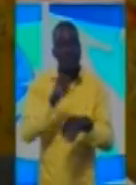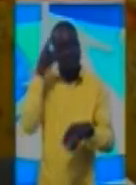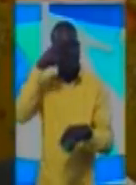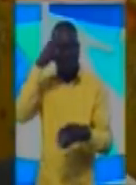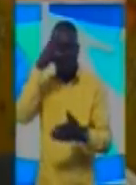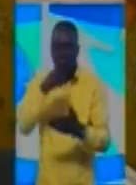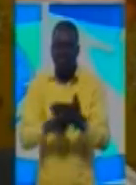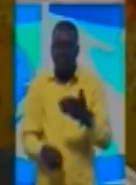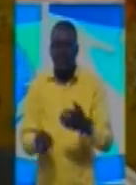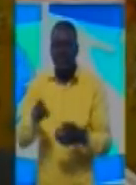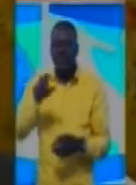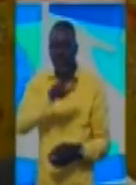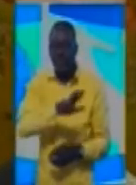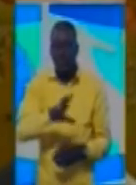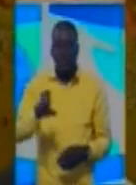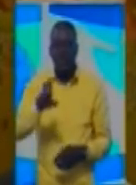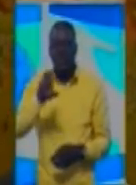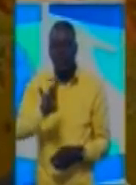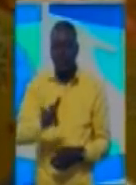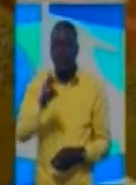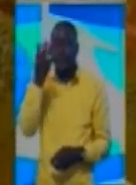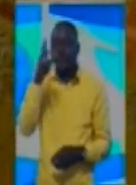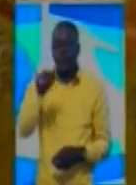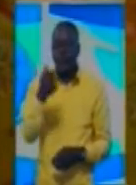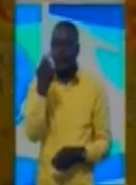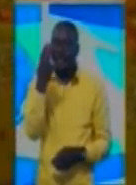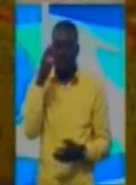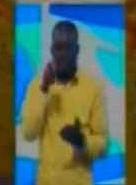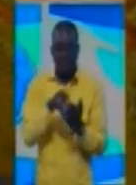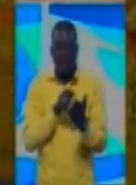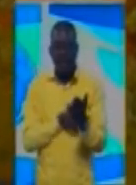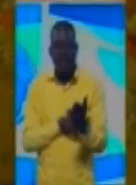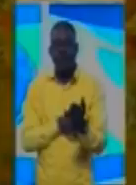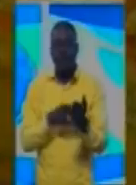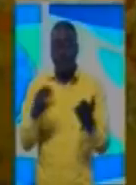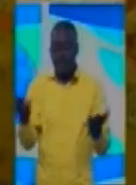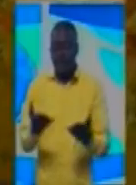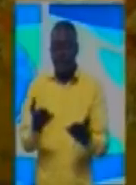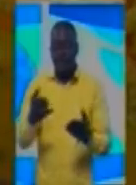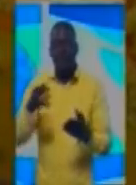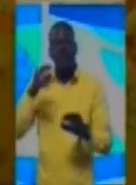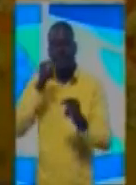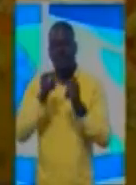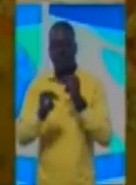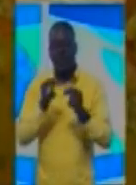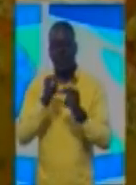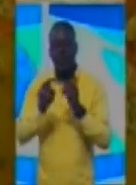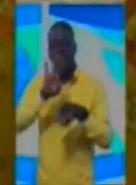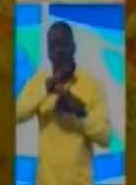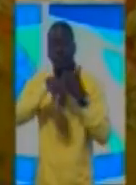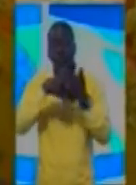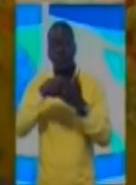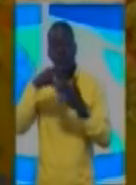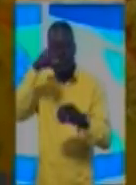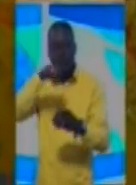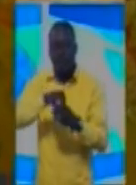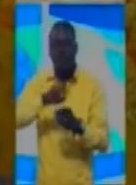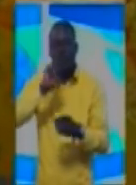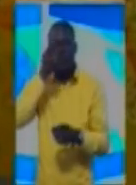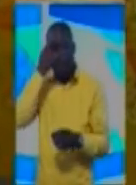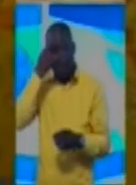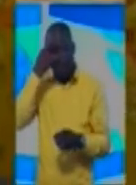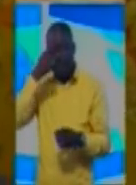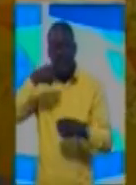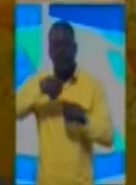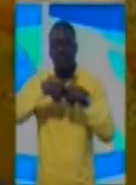de 378,4 milliards de francs CFA, portant ainsi le niveau global de nos engagements en faveur des États et du secteur